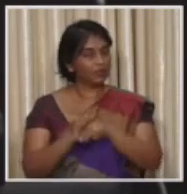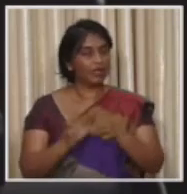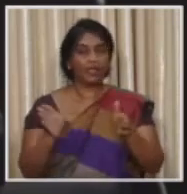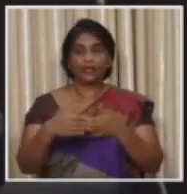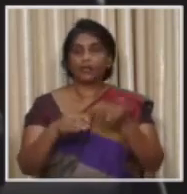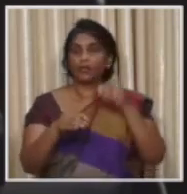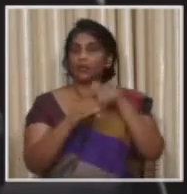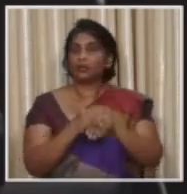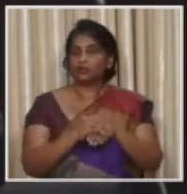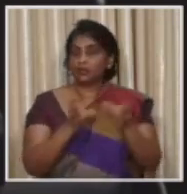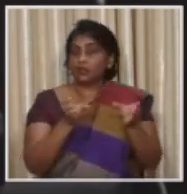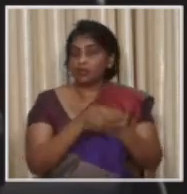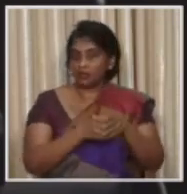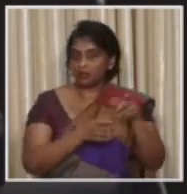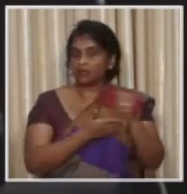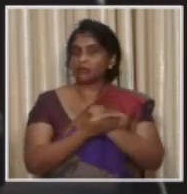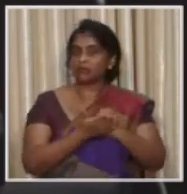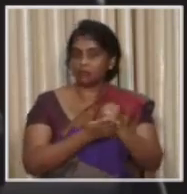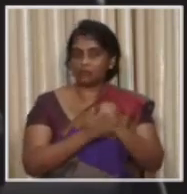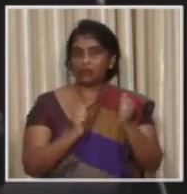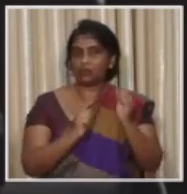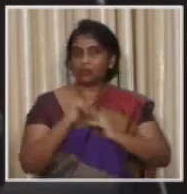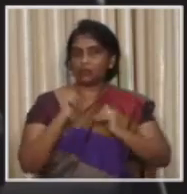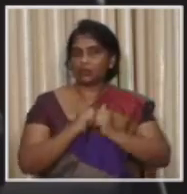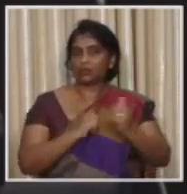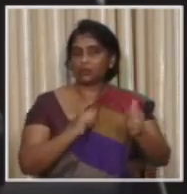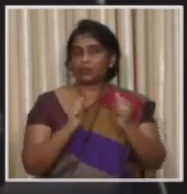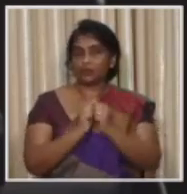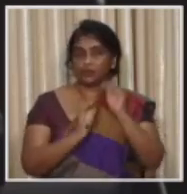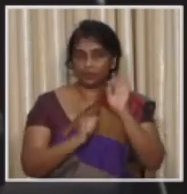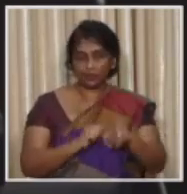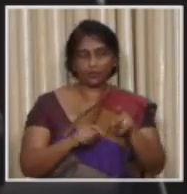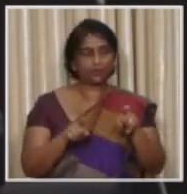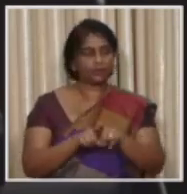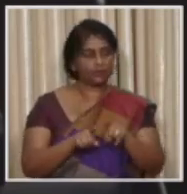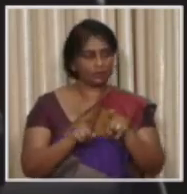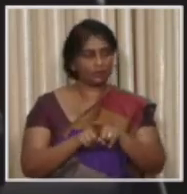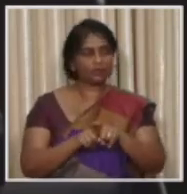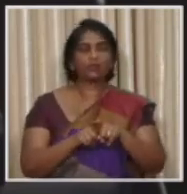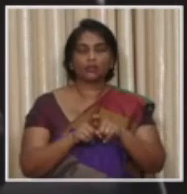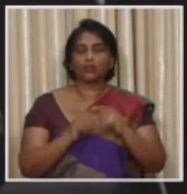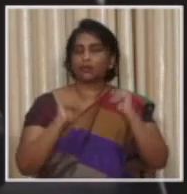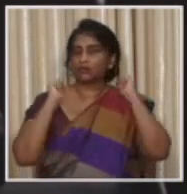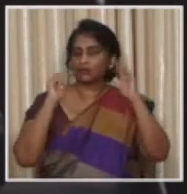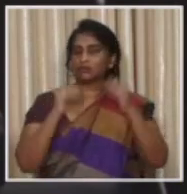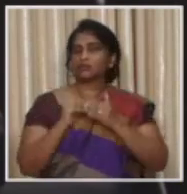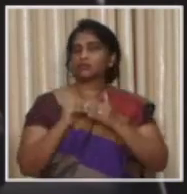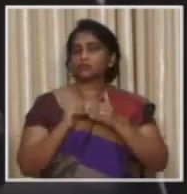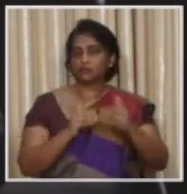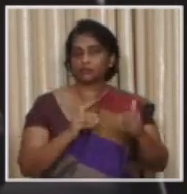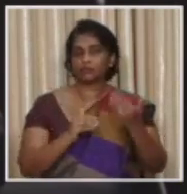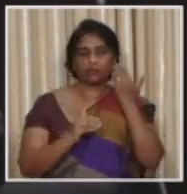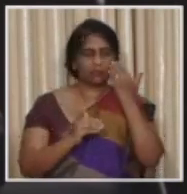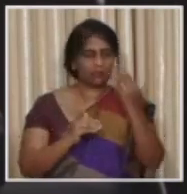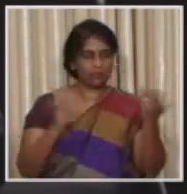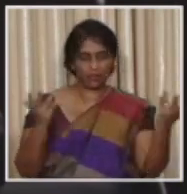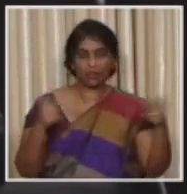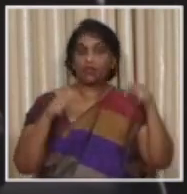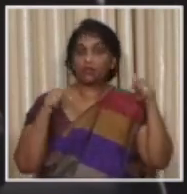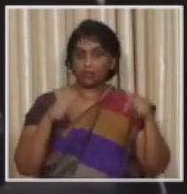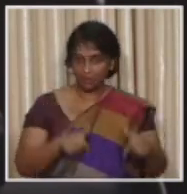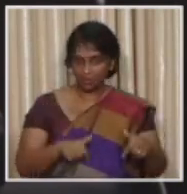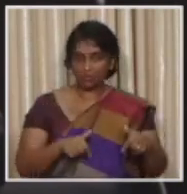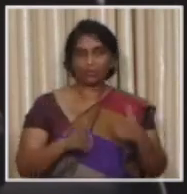කැබිනට් එක ඇතුළේ මේ කණ්ඩායම විසින් මේ කරගෙන යන වැඩසටහන මේ රටේ සාර්ථකත්වයක් අප හැටියට පේන්නේ නැහැ.